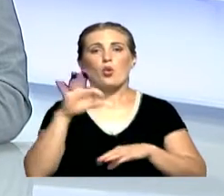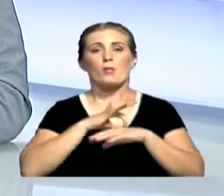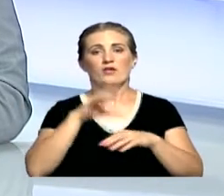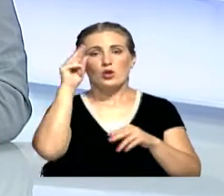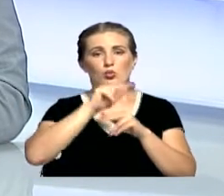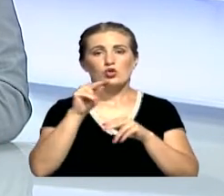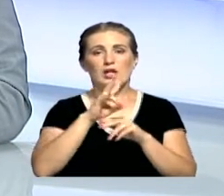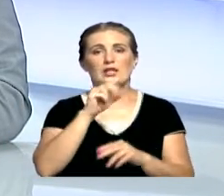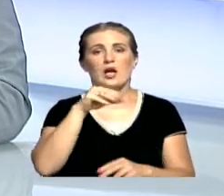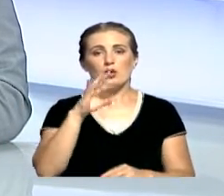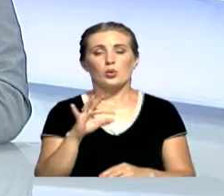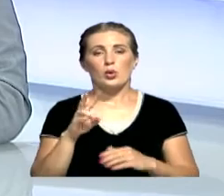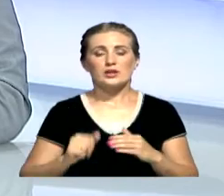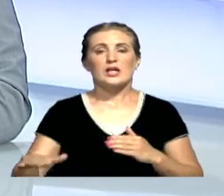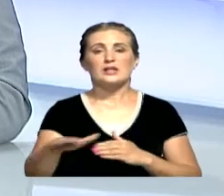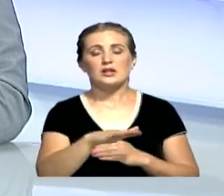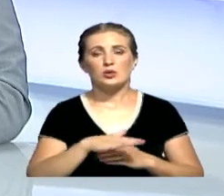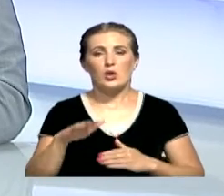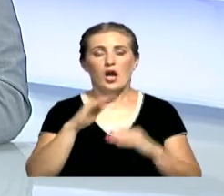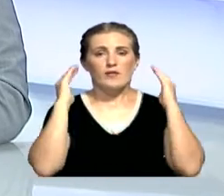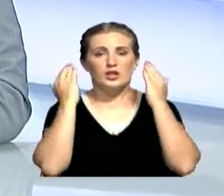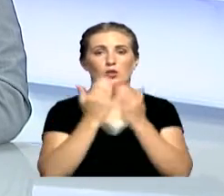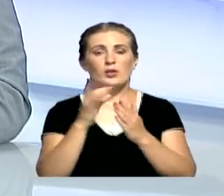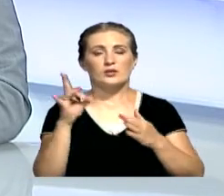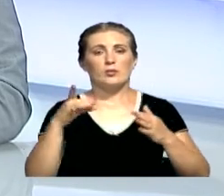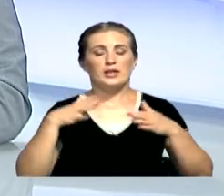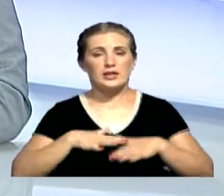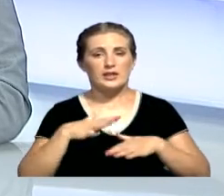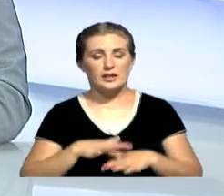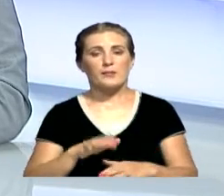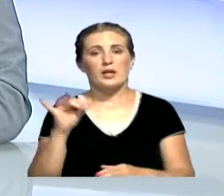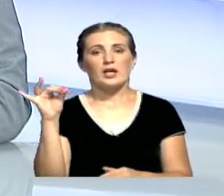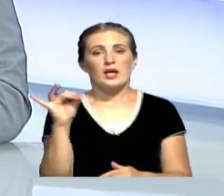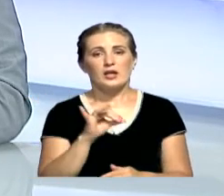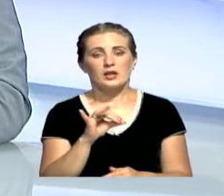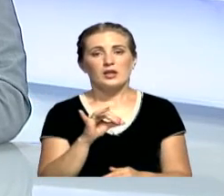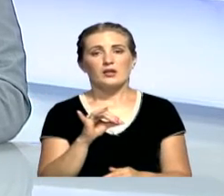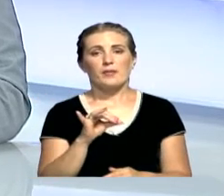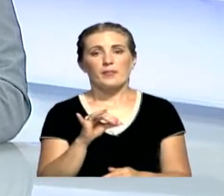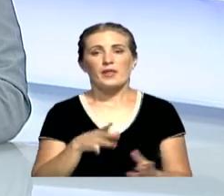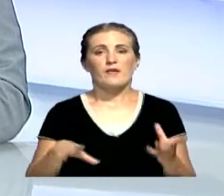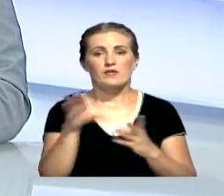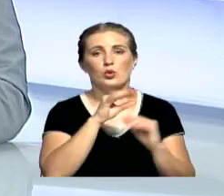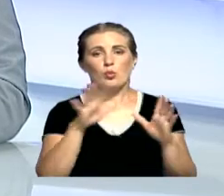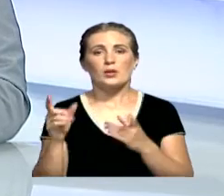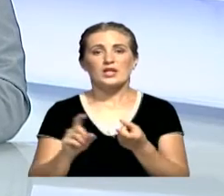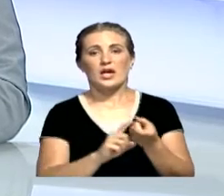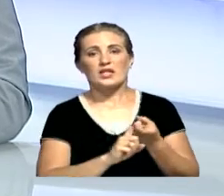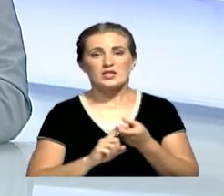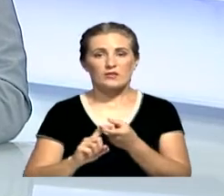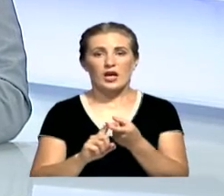натовских на территории автономной республики крым и в общем то все события связаны